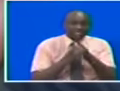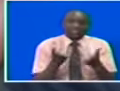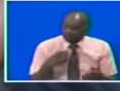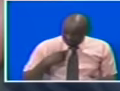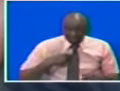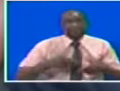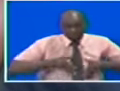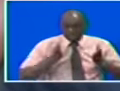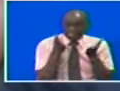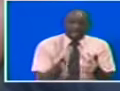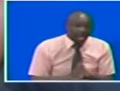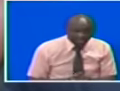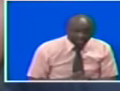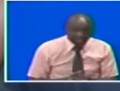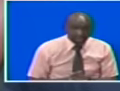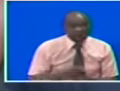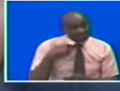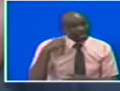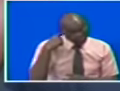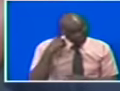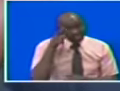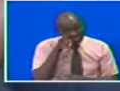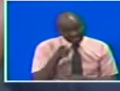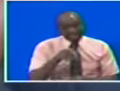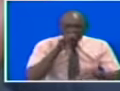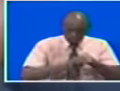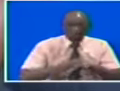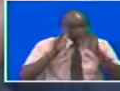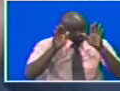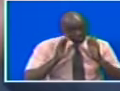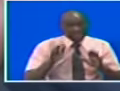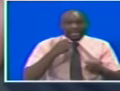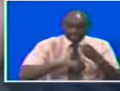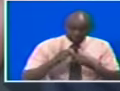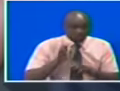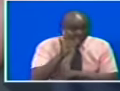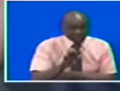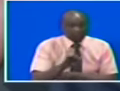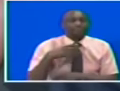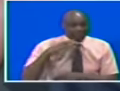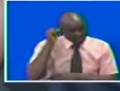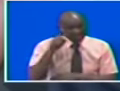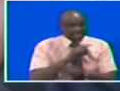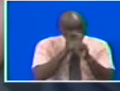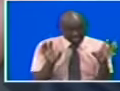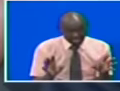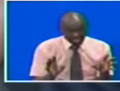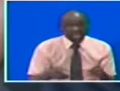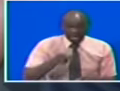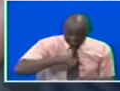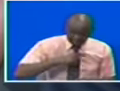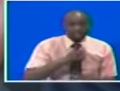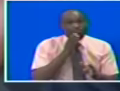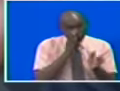mambo hayo. Kwa hivyo nadhani ni hatua yenye umuhimu kabisa na kwamba imeeleweka. Sisi tuna